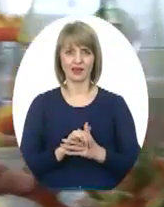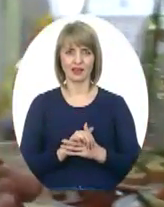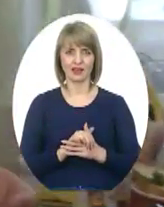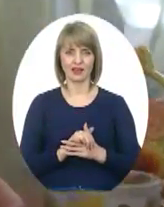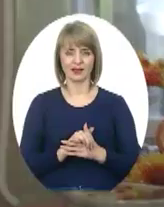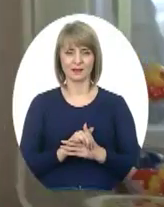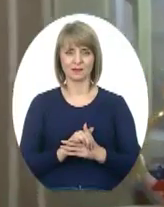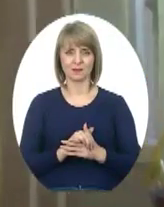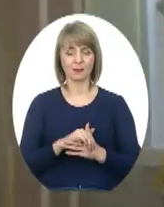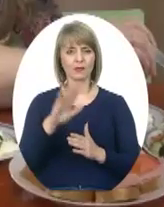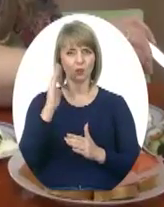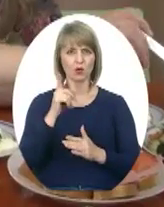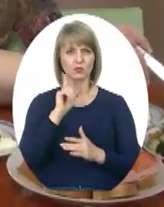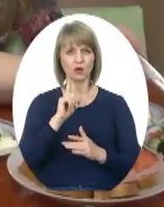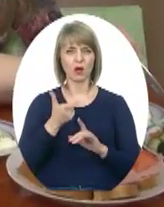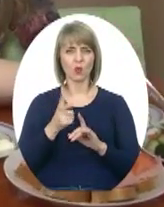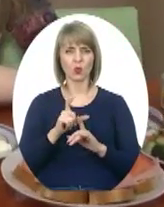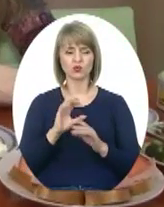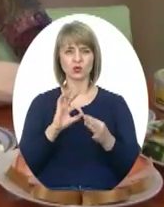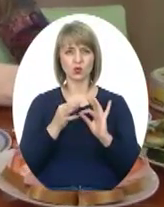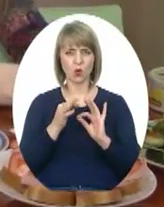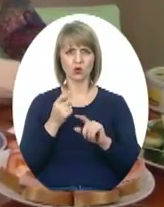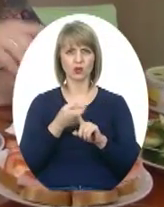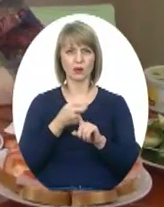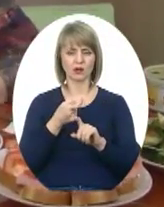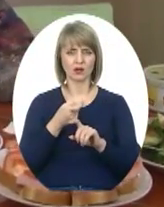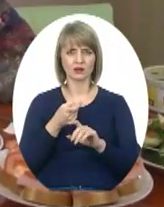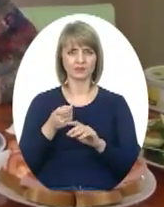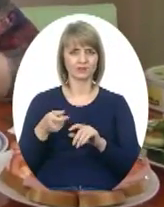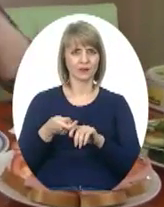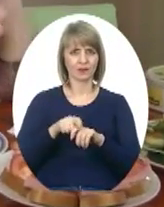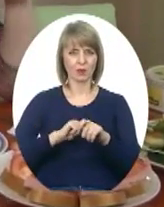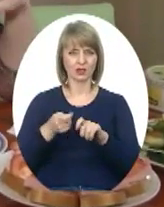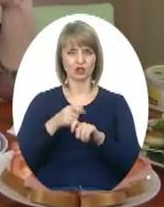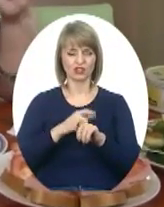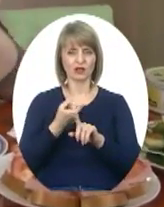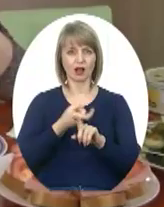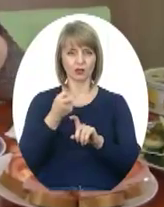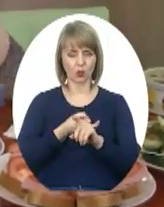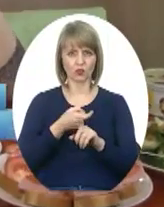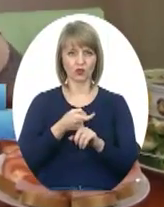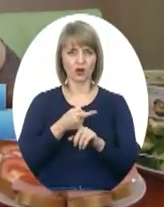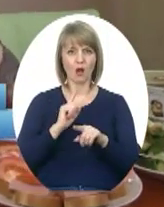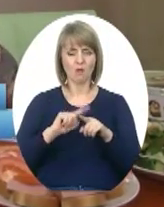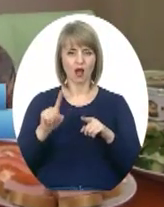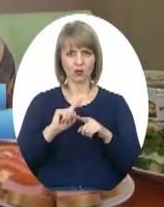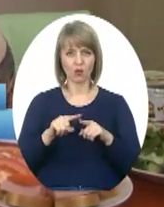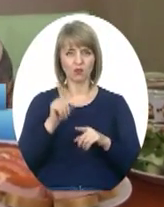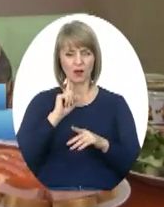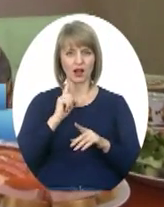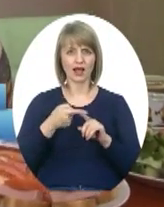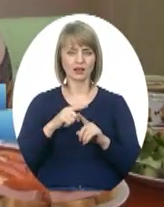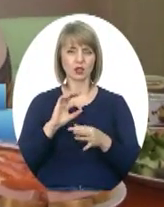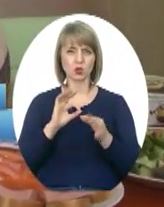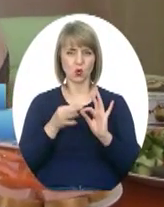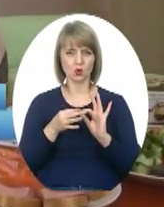Тебе. Тебе, мой любимый. Он пока очень сложно чистит картофель, то есть то, что чистится на весу. Морковь, да, вот такие